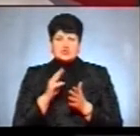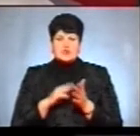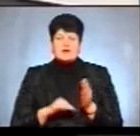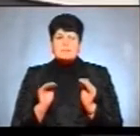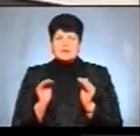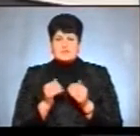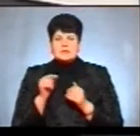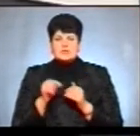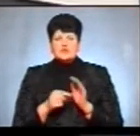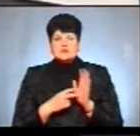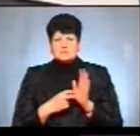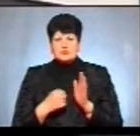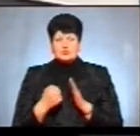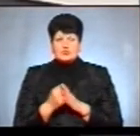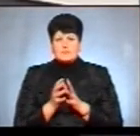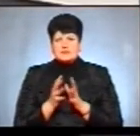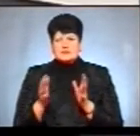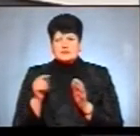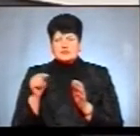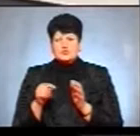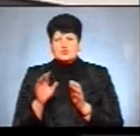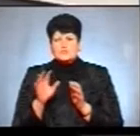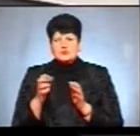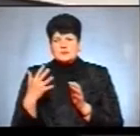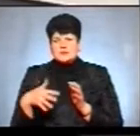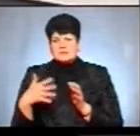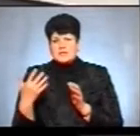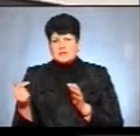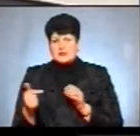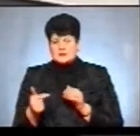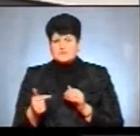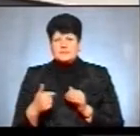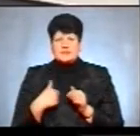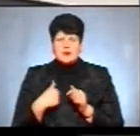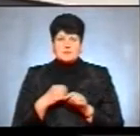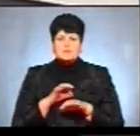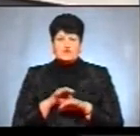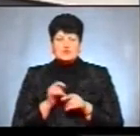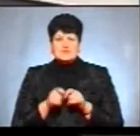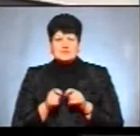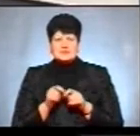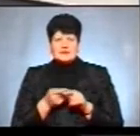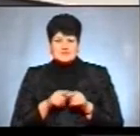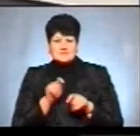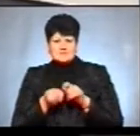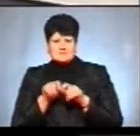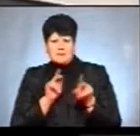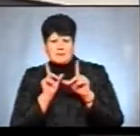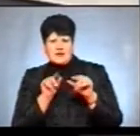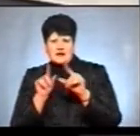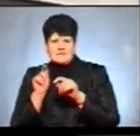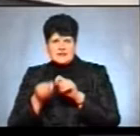від 1700 до максимального 3655 гривень. Нами здійснюються ці рейди спільно з поліцією, складаються